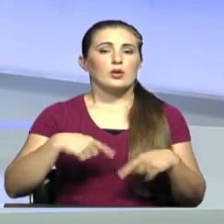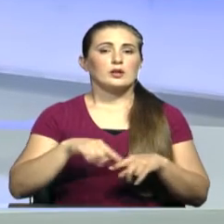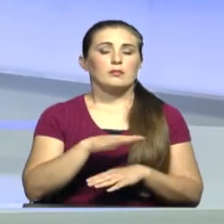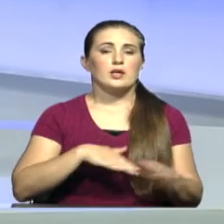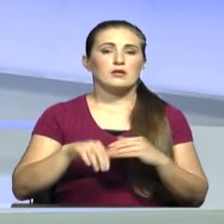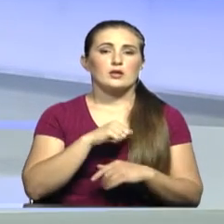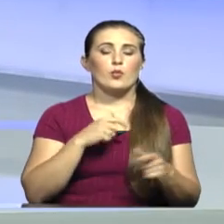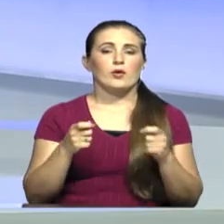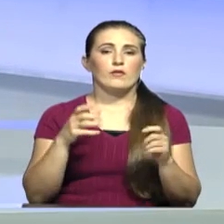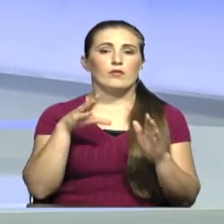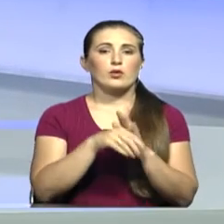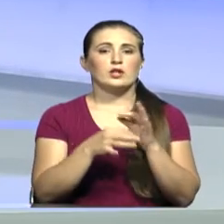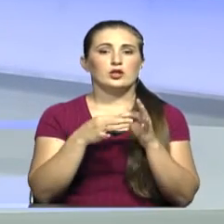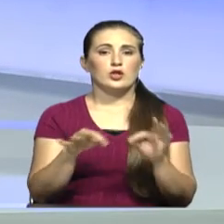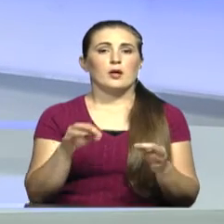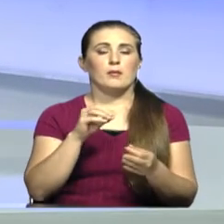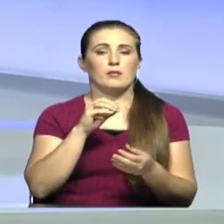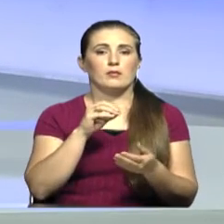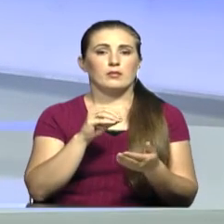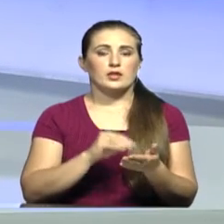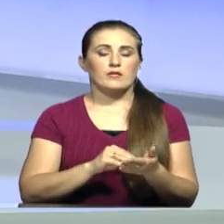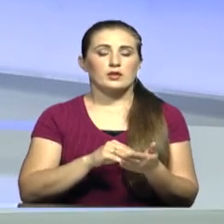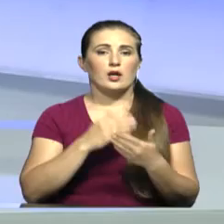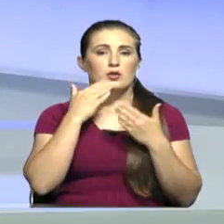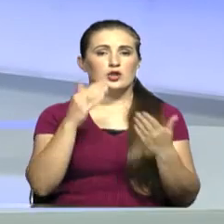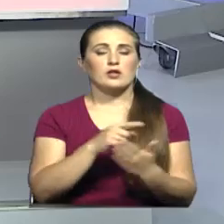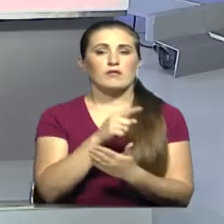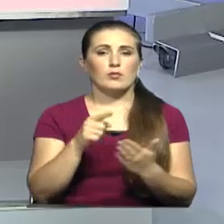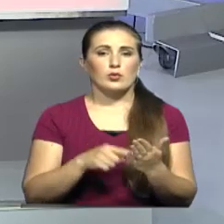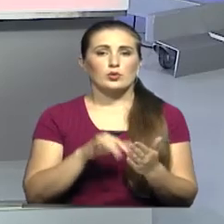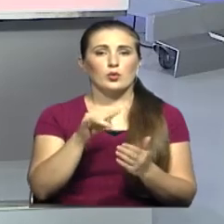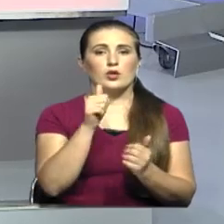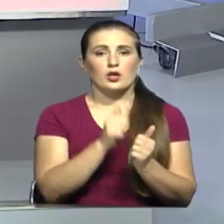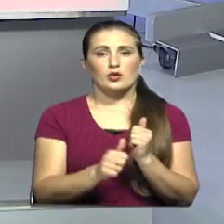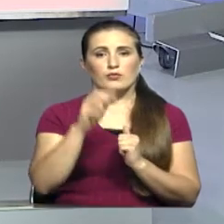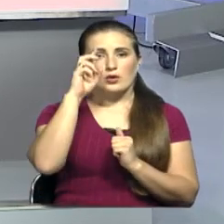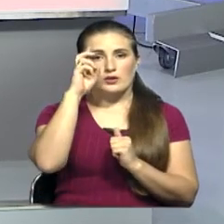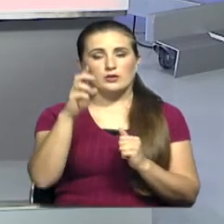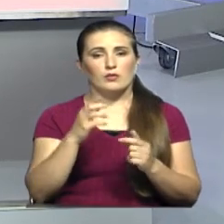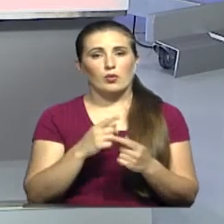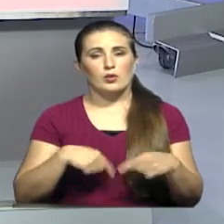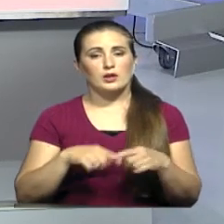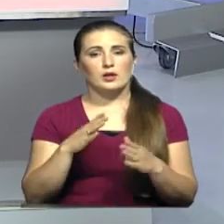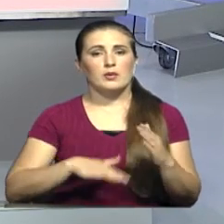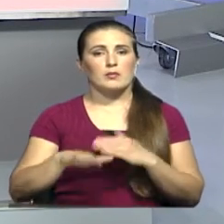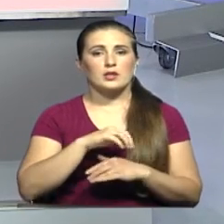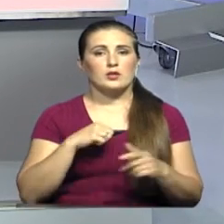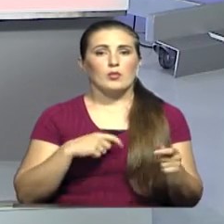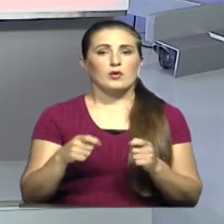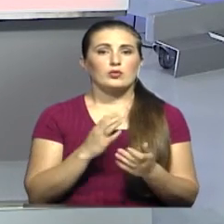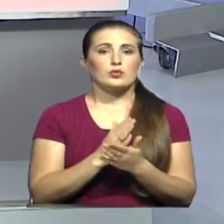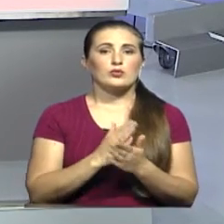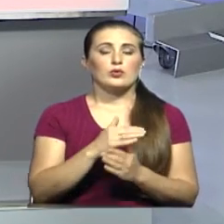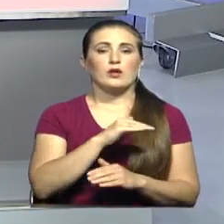самоуправления входит разрешение поставленных в обращении вопросов. У каждого государственного органа либо органа местного самоуправления